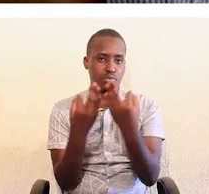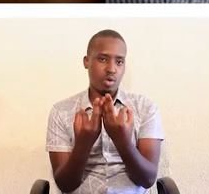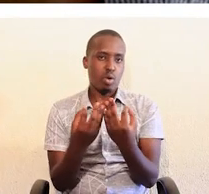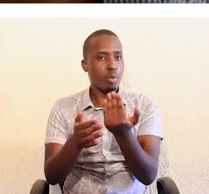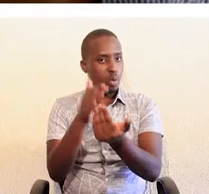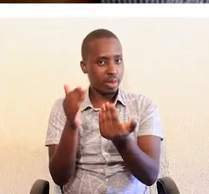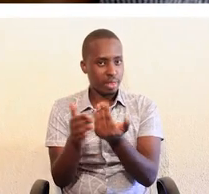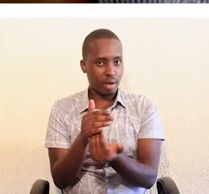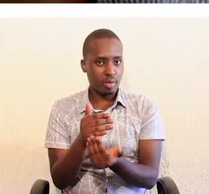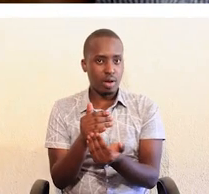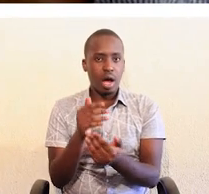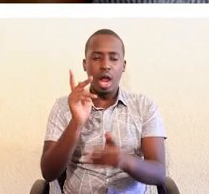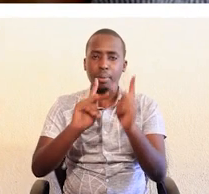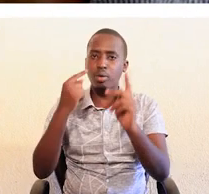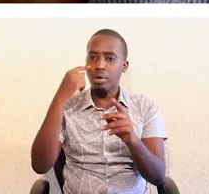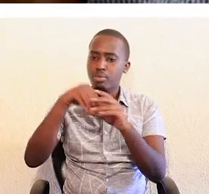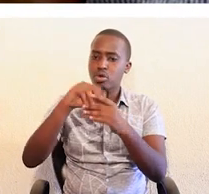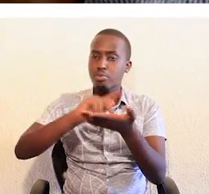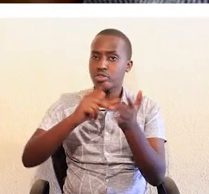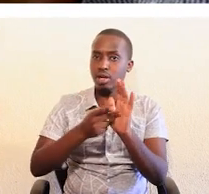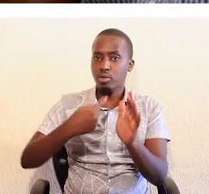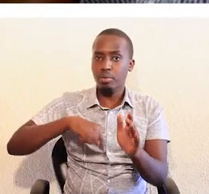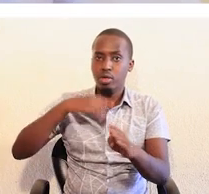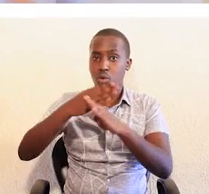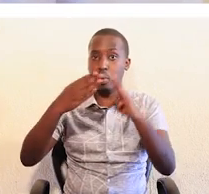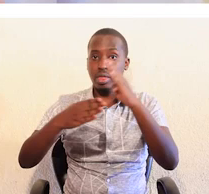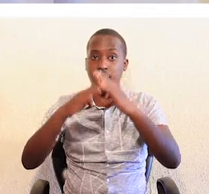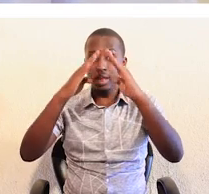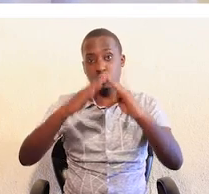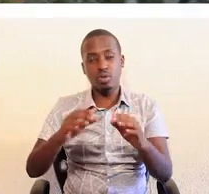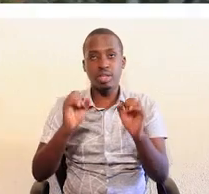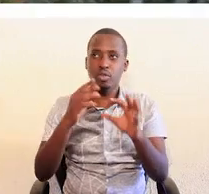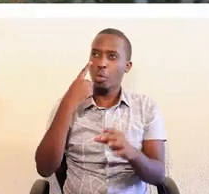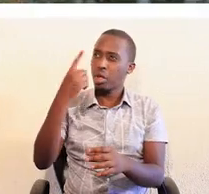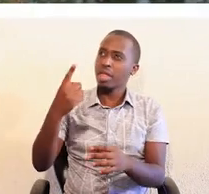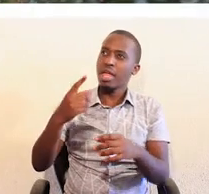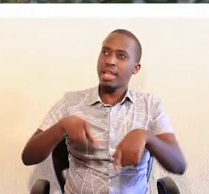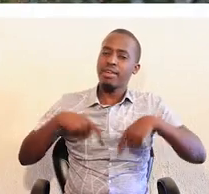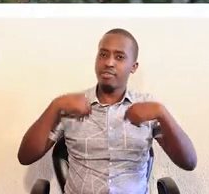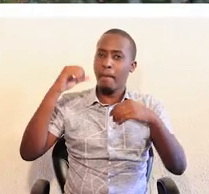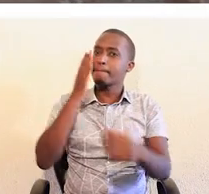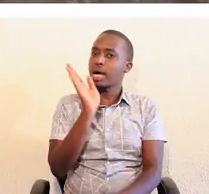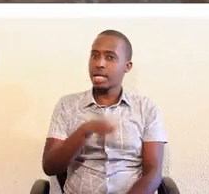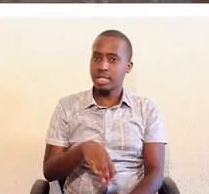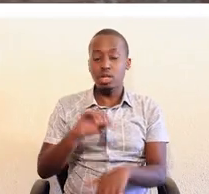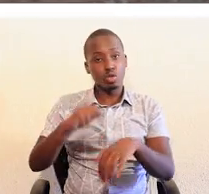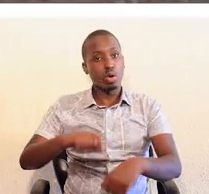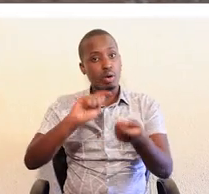bikorohereza umuryango kubitaho arabura usanga muri uwo mushinga twubakira inzu dusanze ntanze afite ifatika dushobora se